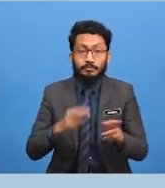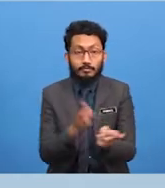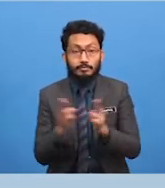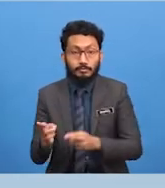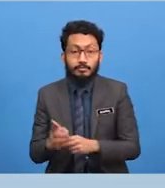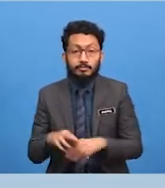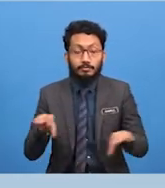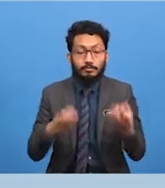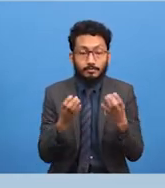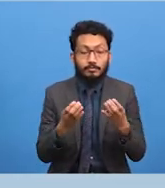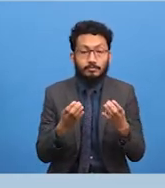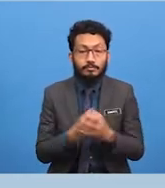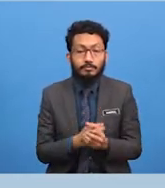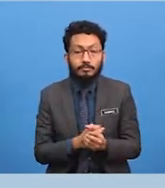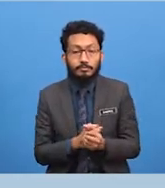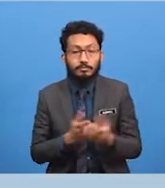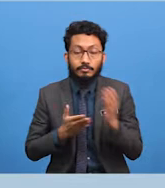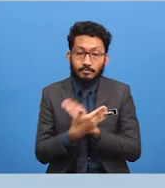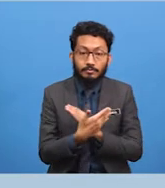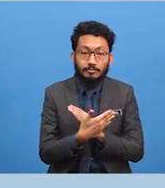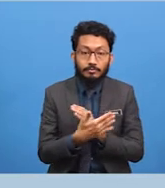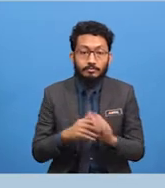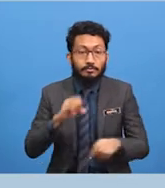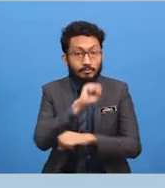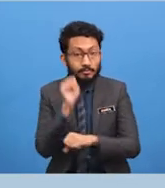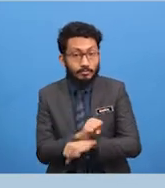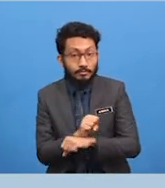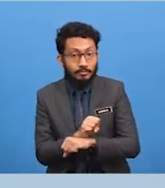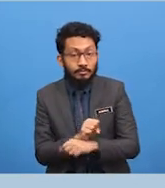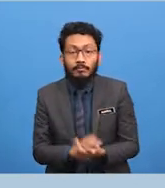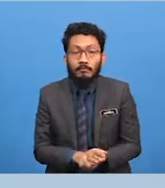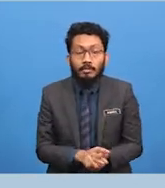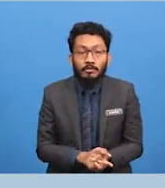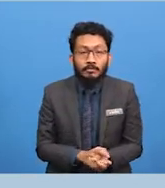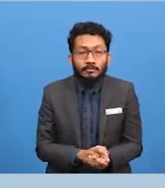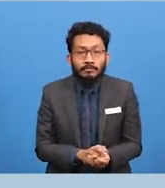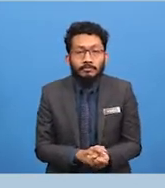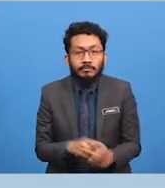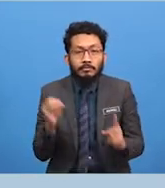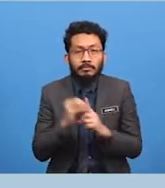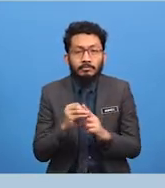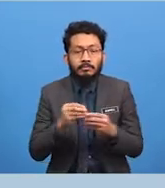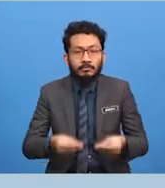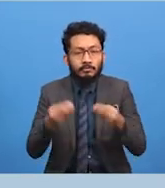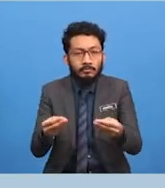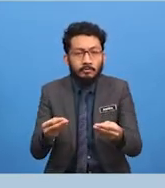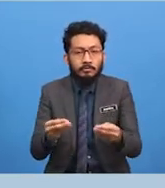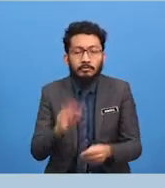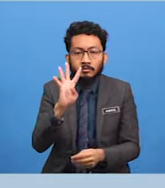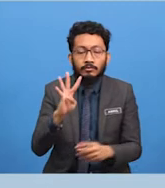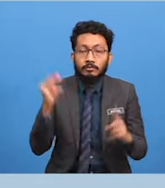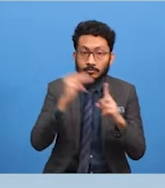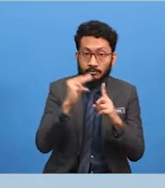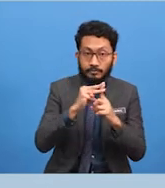yang dilaksanakan oleh pihak pengurusan syarikat ZYY dan markah yang diberi adalah 4